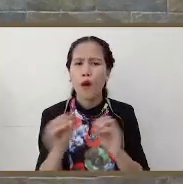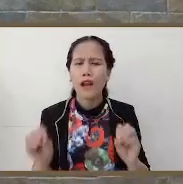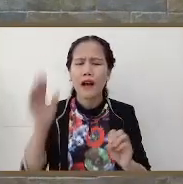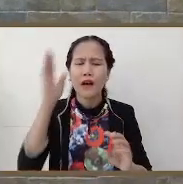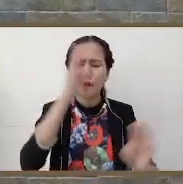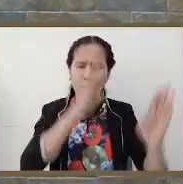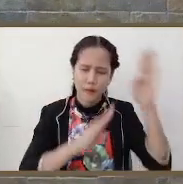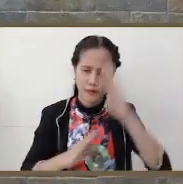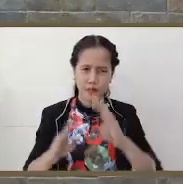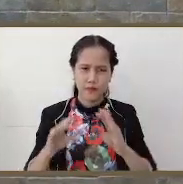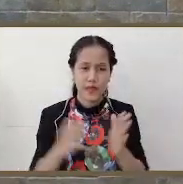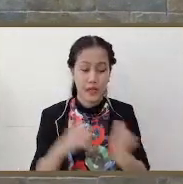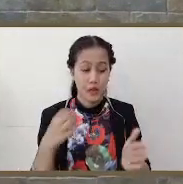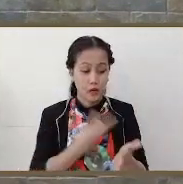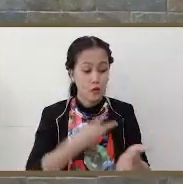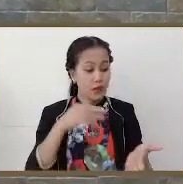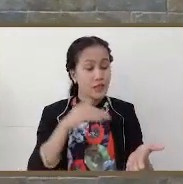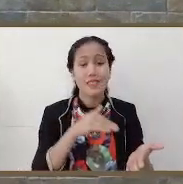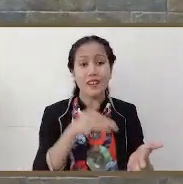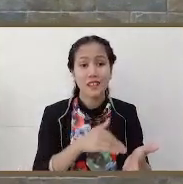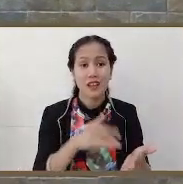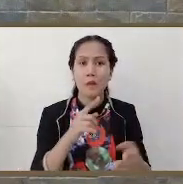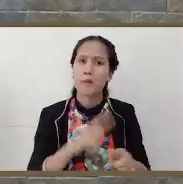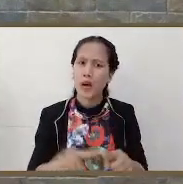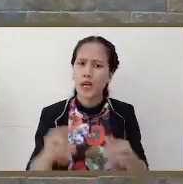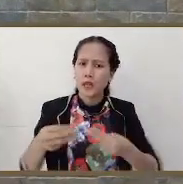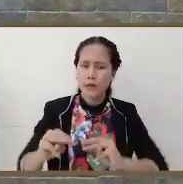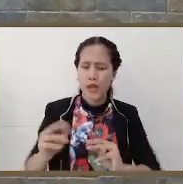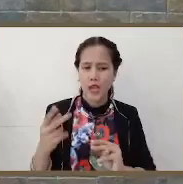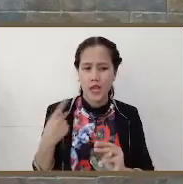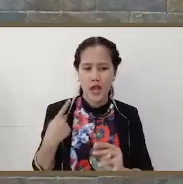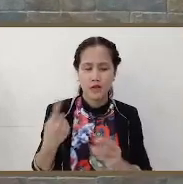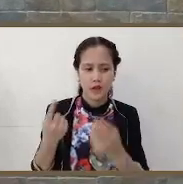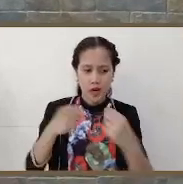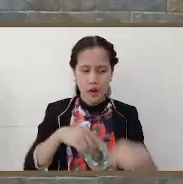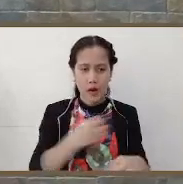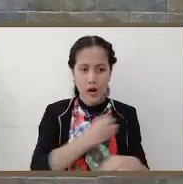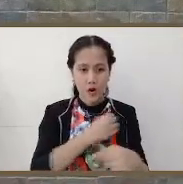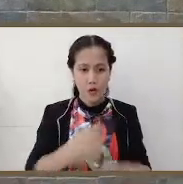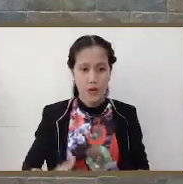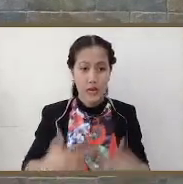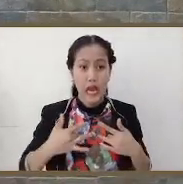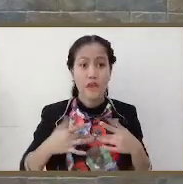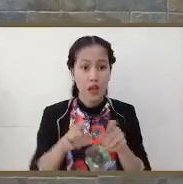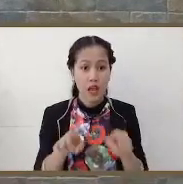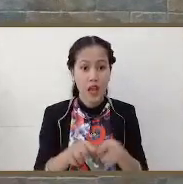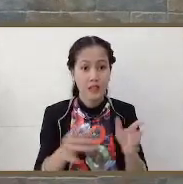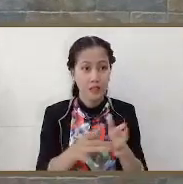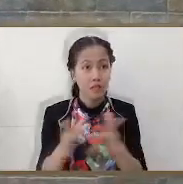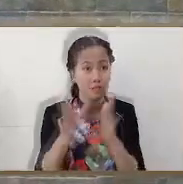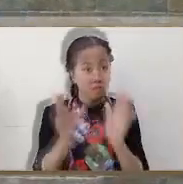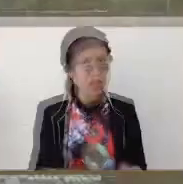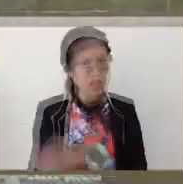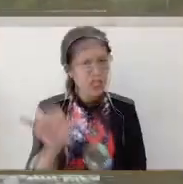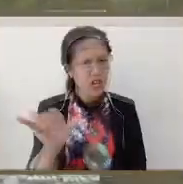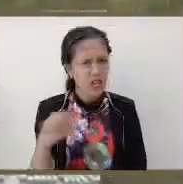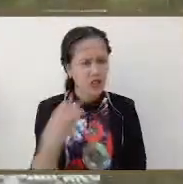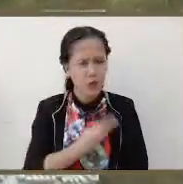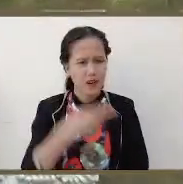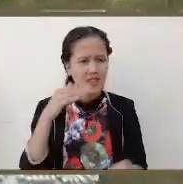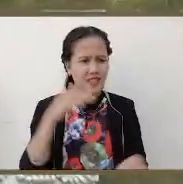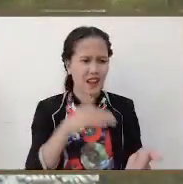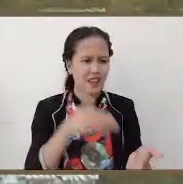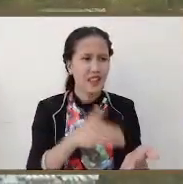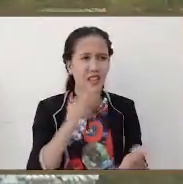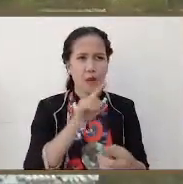nag-aaral. Pero pwedeng dumating sa pagkakataon ng buhay natin bilang isang Kristiyano na nag-aaral tayo patungkol sa knowledge